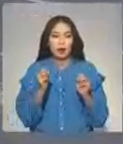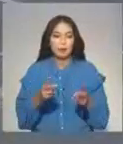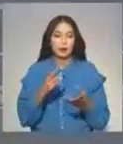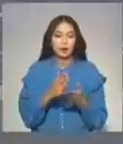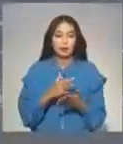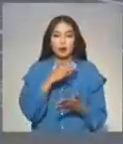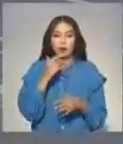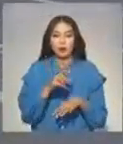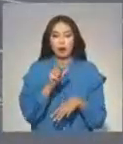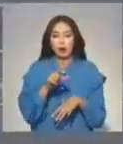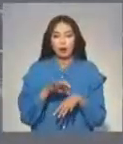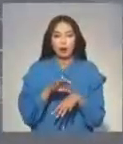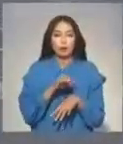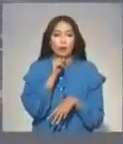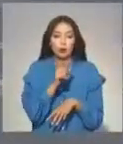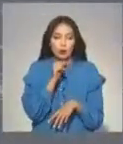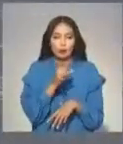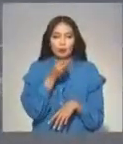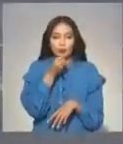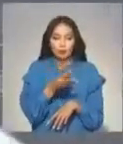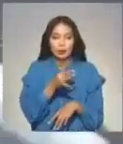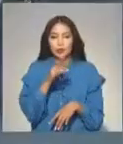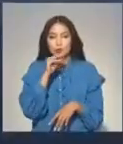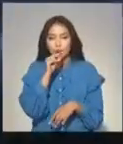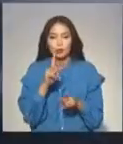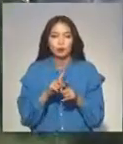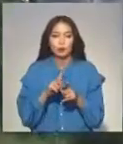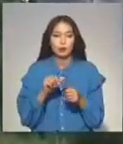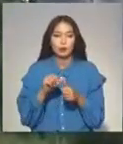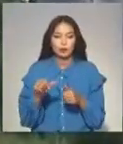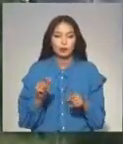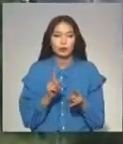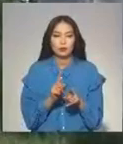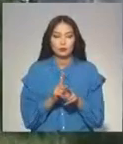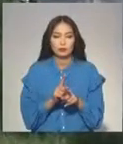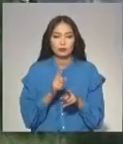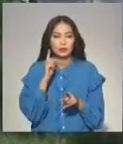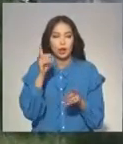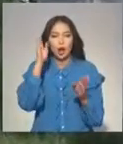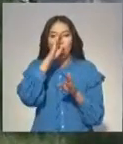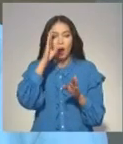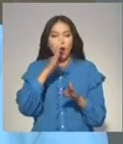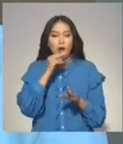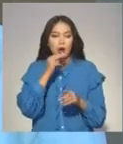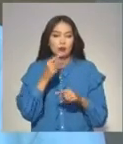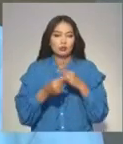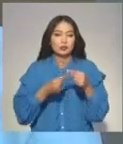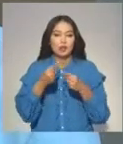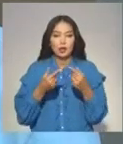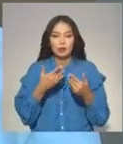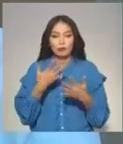жағдайда науқас адам жөтелгенде, түшкіргенде және сөйлегенде бөлінетін сілекей арқылы, ауа арқылы тез таралады.